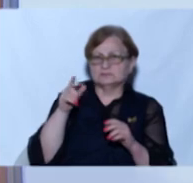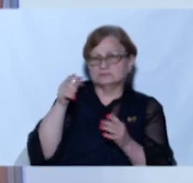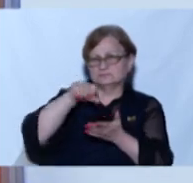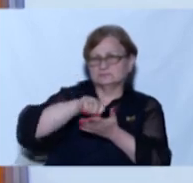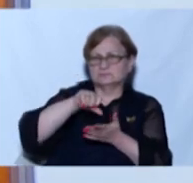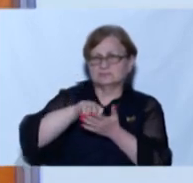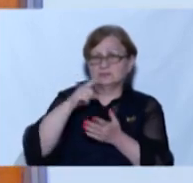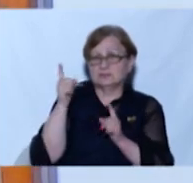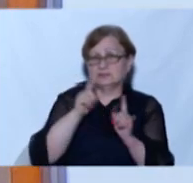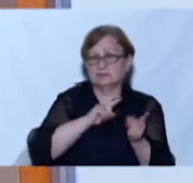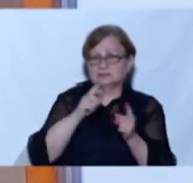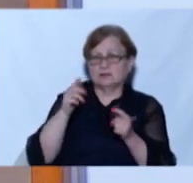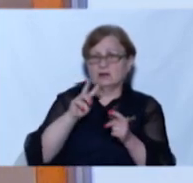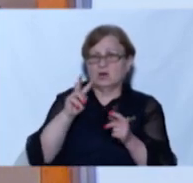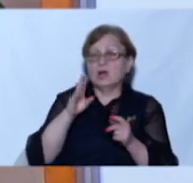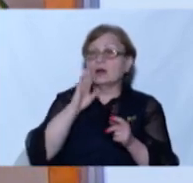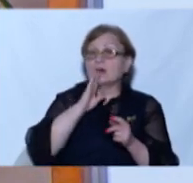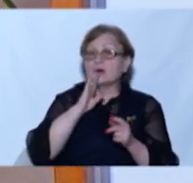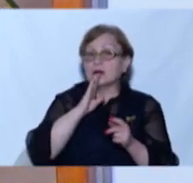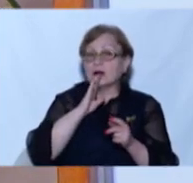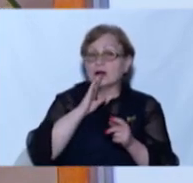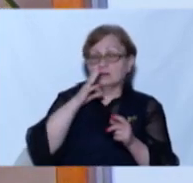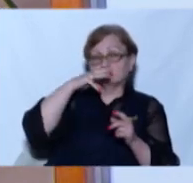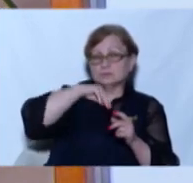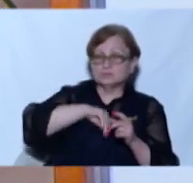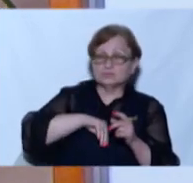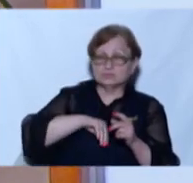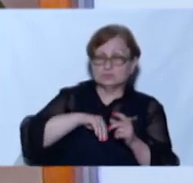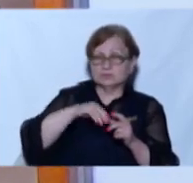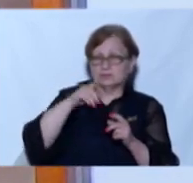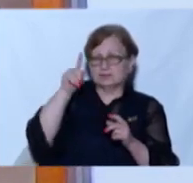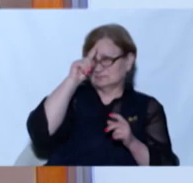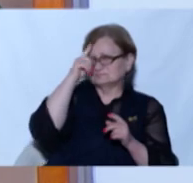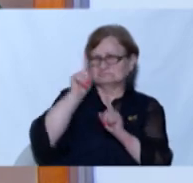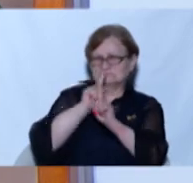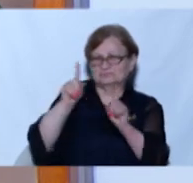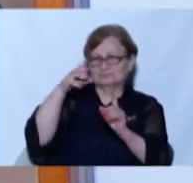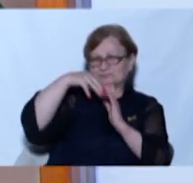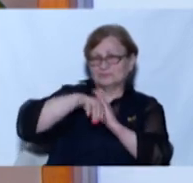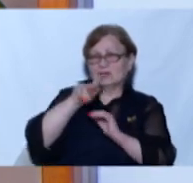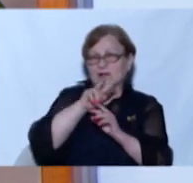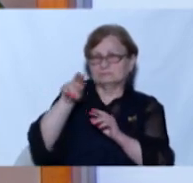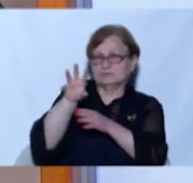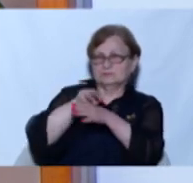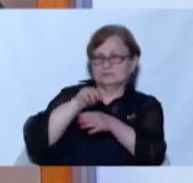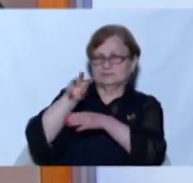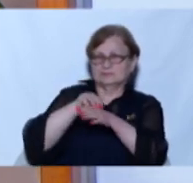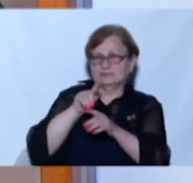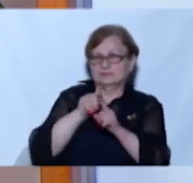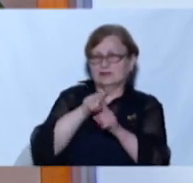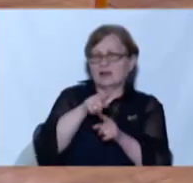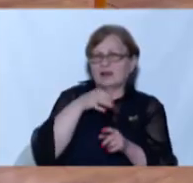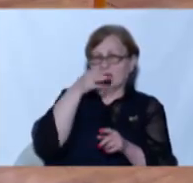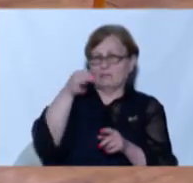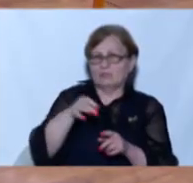რომელშიც ერთმანეთს ებრძვის ქალური და სულიერი. მე მგონი, ელის ამ ფრაზაში უკვე ყველაფერია